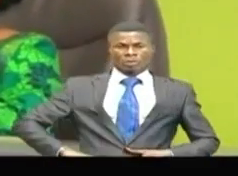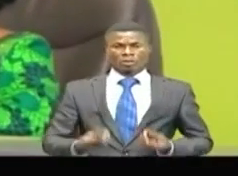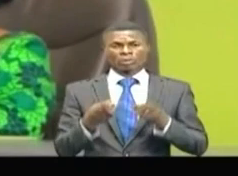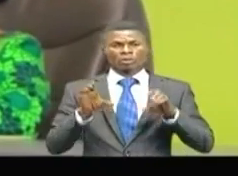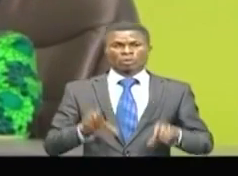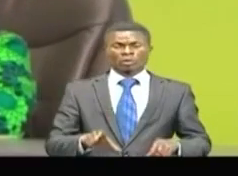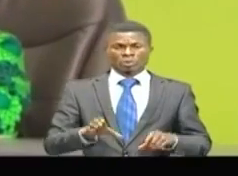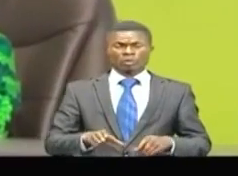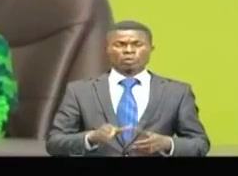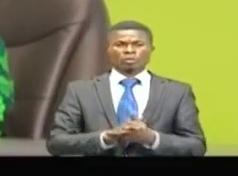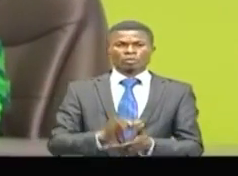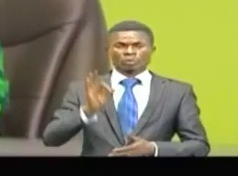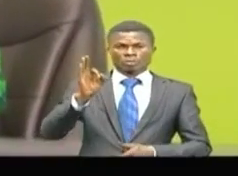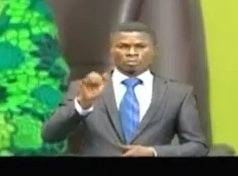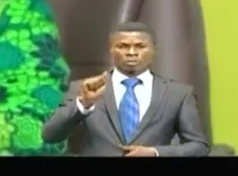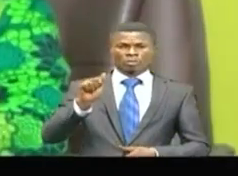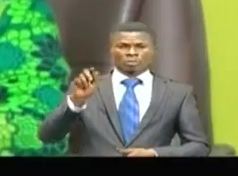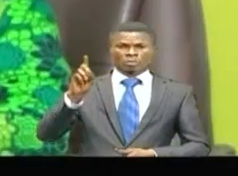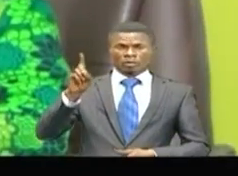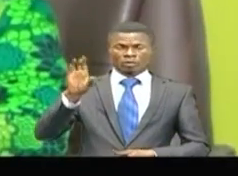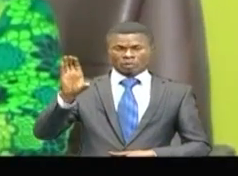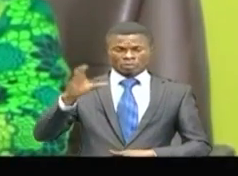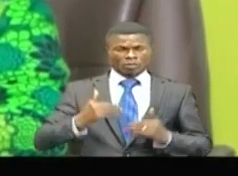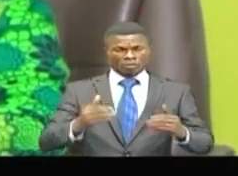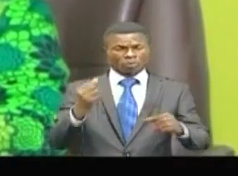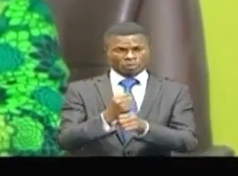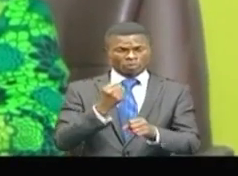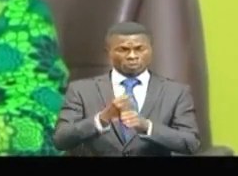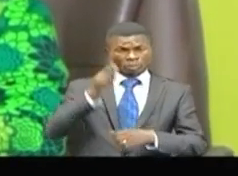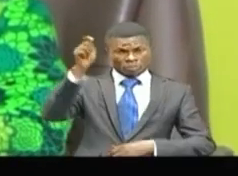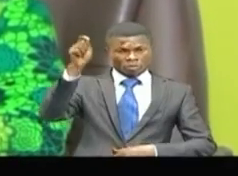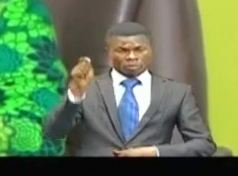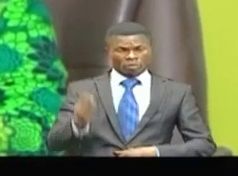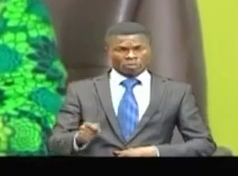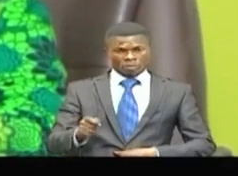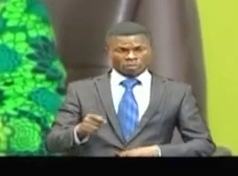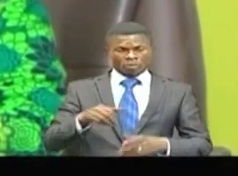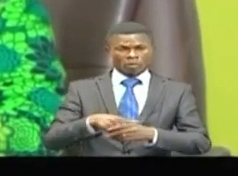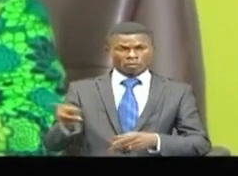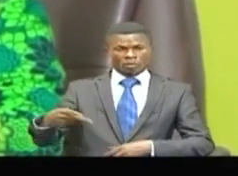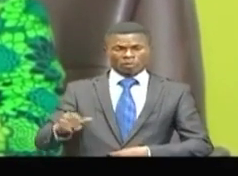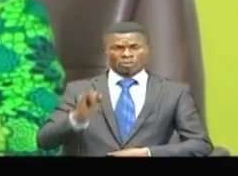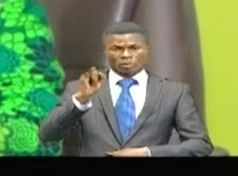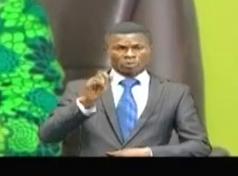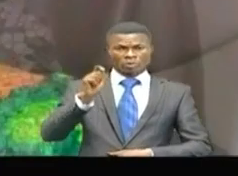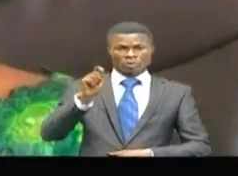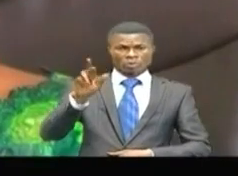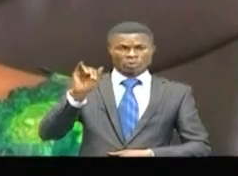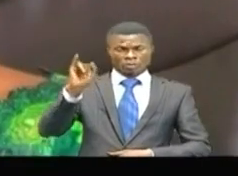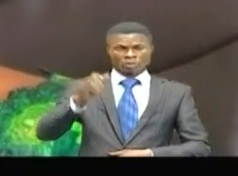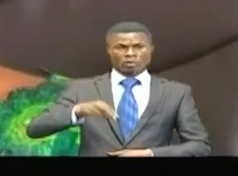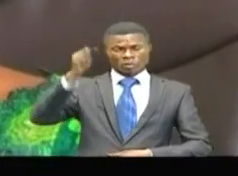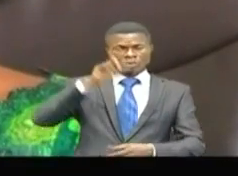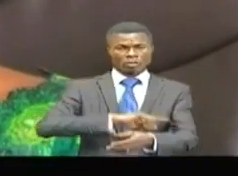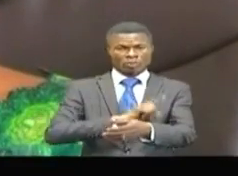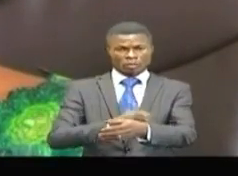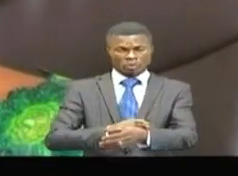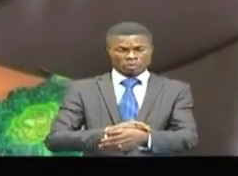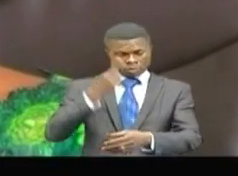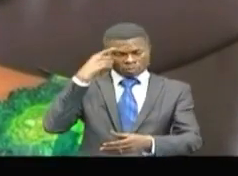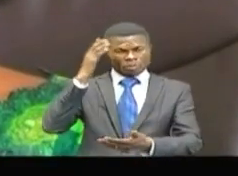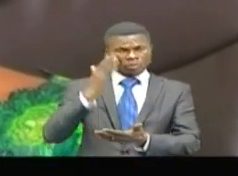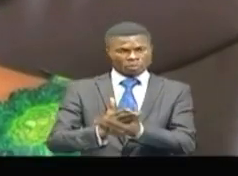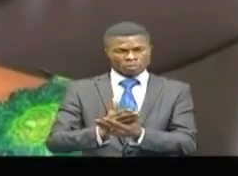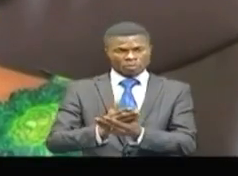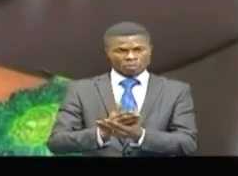Congo, FRDC, poursuivent leurs opérations militaires dans les provinces de l'Ituri, du Nord Kivu, pour mettre fin